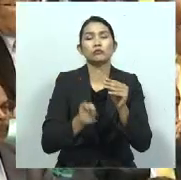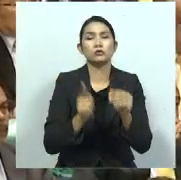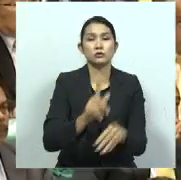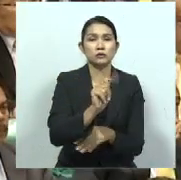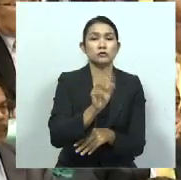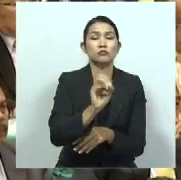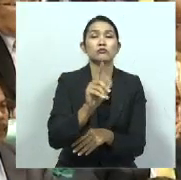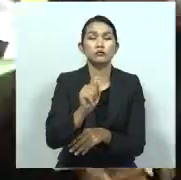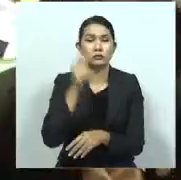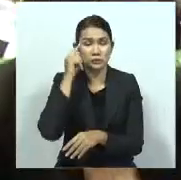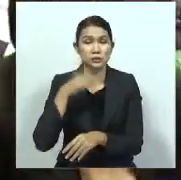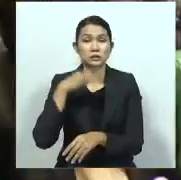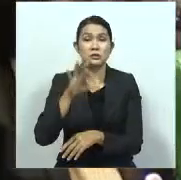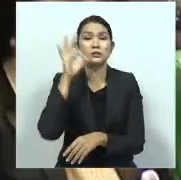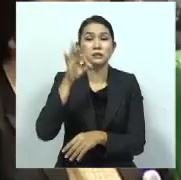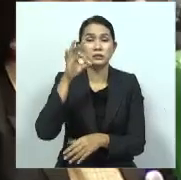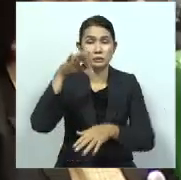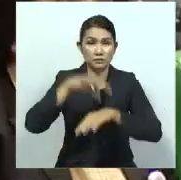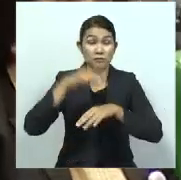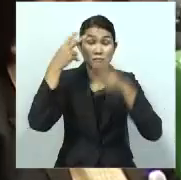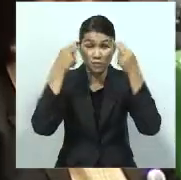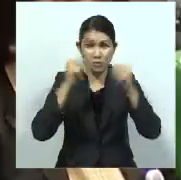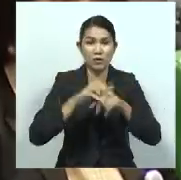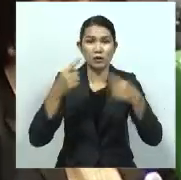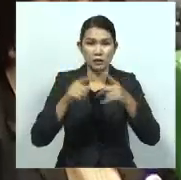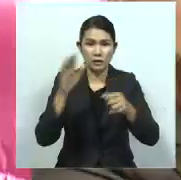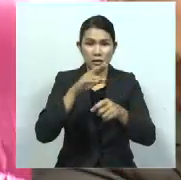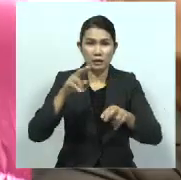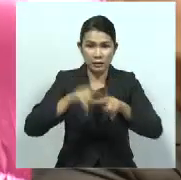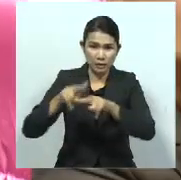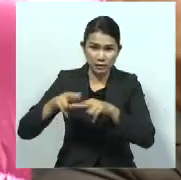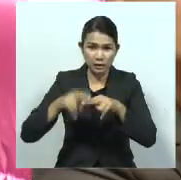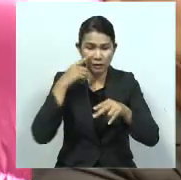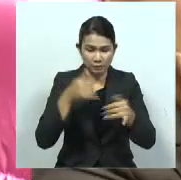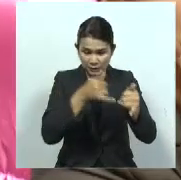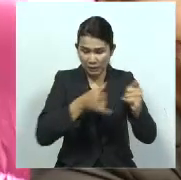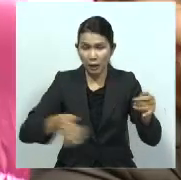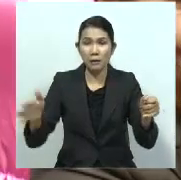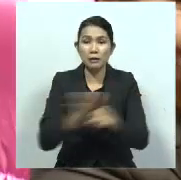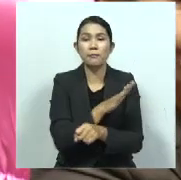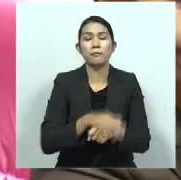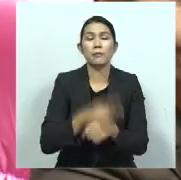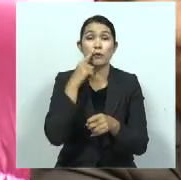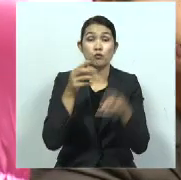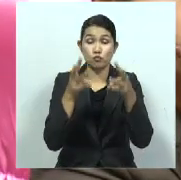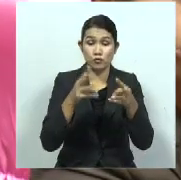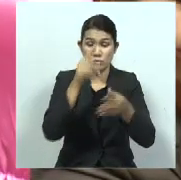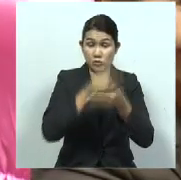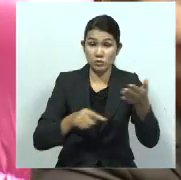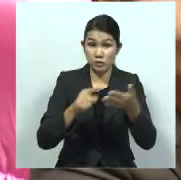มนี่แหละนะครับในการเลือกนายกรัฐมนตรีแต่ว่าเดี๋ยวจะเพิ่มเก้าอี้ให้เพียงพอกับสมาชิกทั้งสองสภาขั้นตอนเลือกนายกเนี่ย